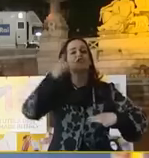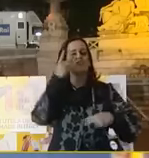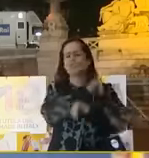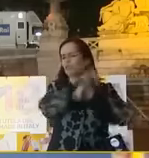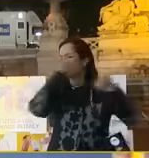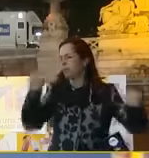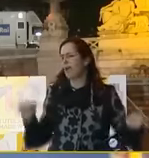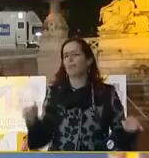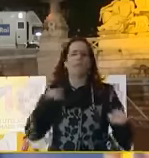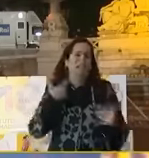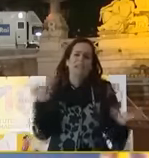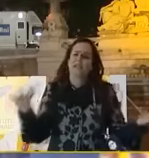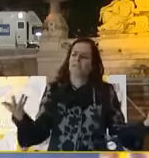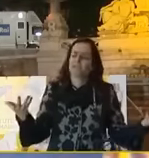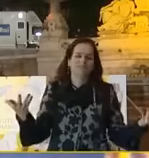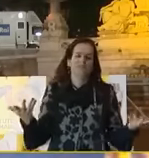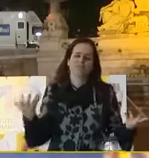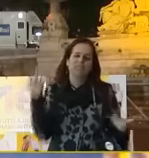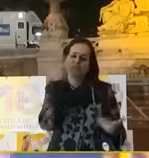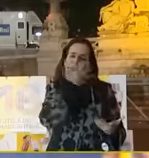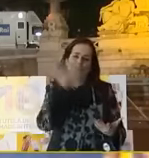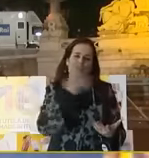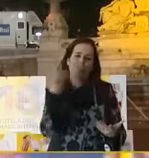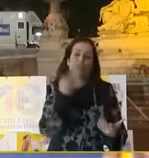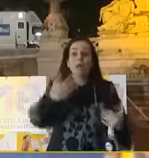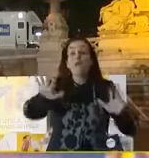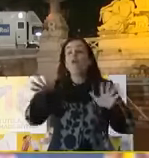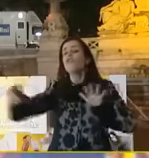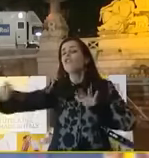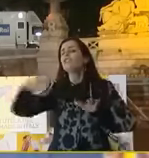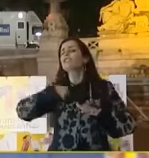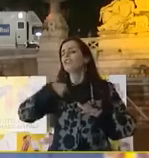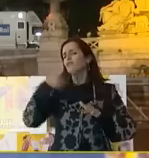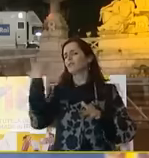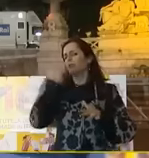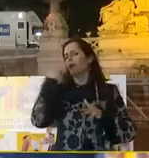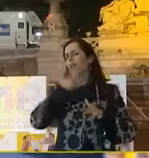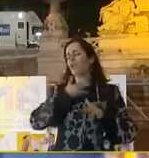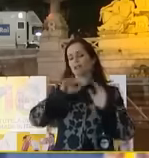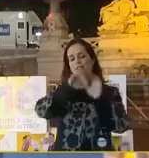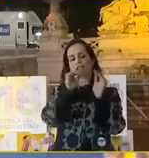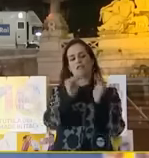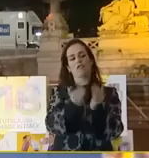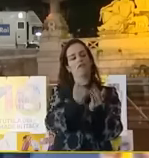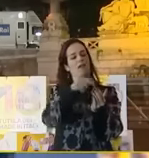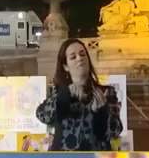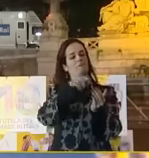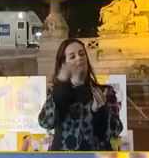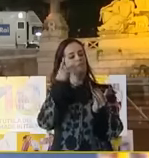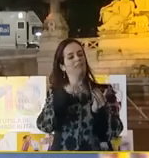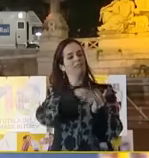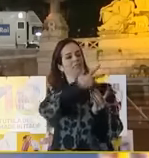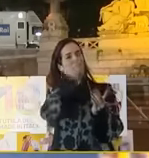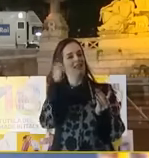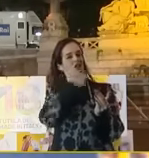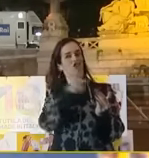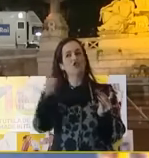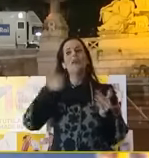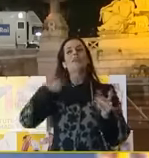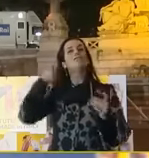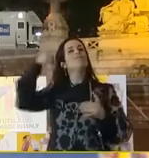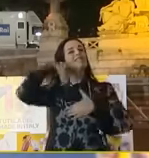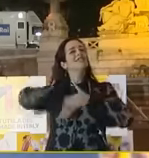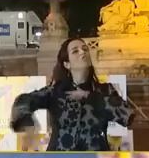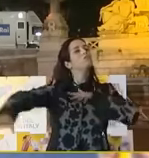di voti, però mi sbaglierò, non lo so, non ce l'ho la sfera di cristallo, però sento qualcosa, lo sto sentendo nel paese che si sta